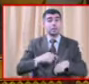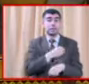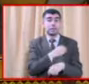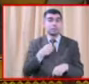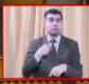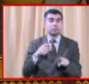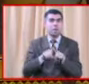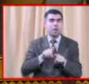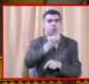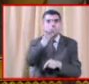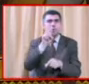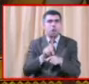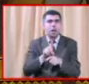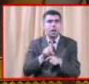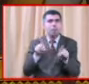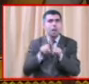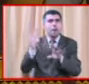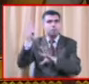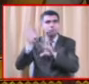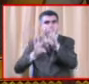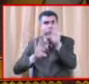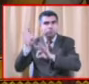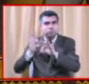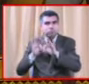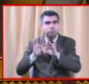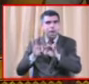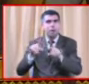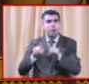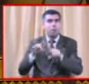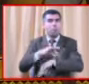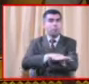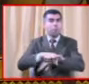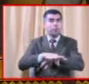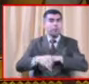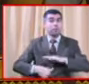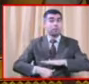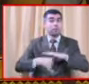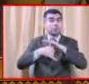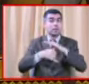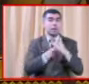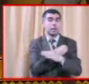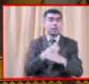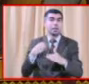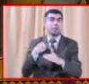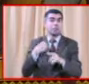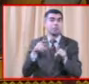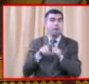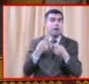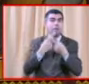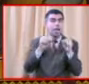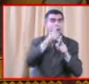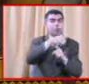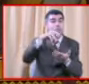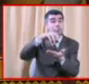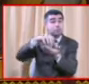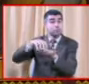على الحصص في توظيف الأطر الصحية لسد الخصائص الموهول في هذا القطاع ما استثناء بعض الأقاليم، وأذكر على